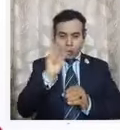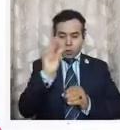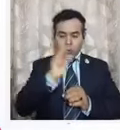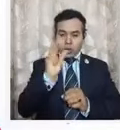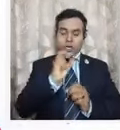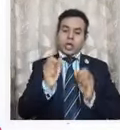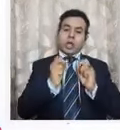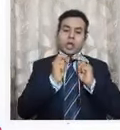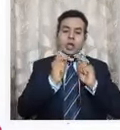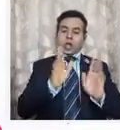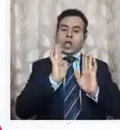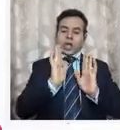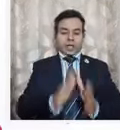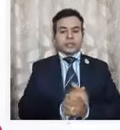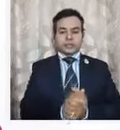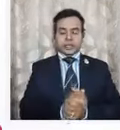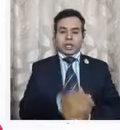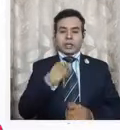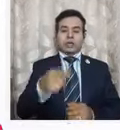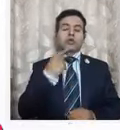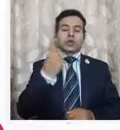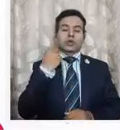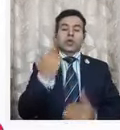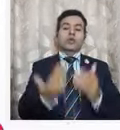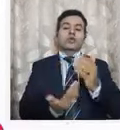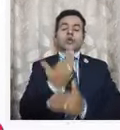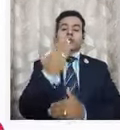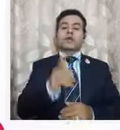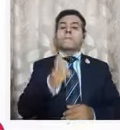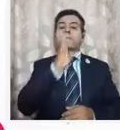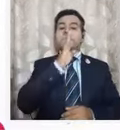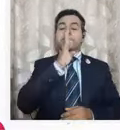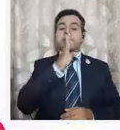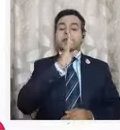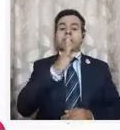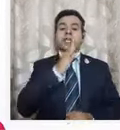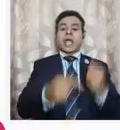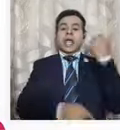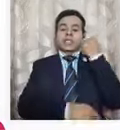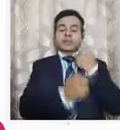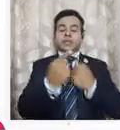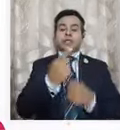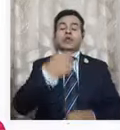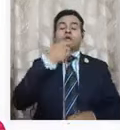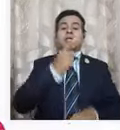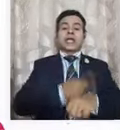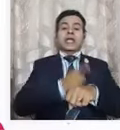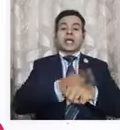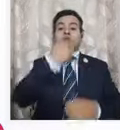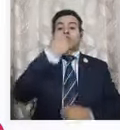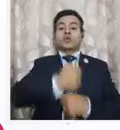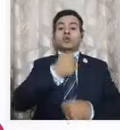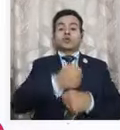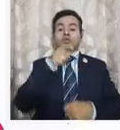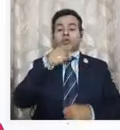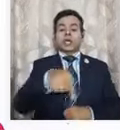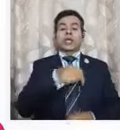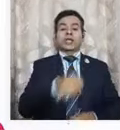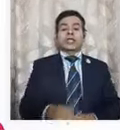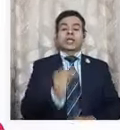68টি পরীক্ষাগার চালু আছে। আমাদের সর্বশেষ সংযোজিত একটি বেসরকারি পরীক্ষাগার,